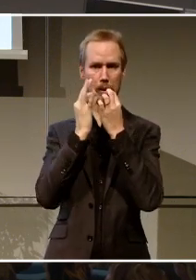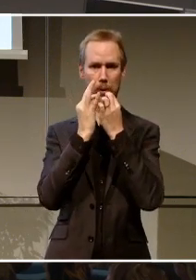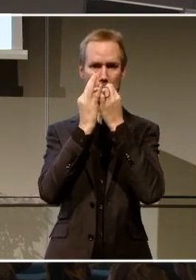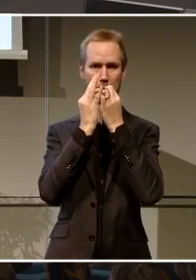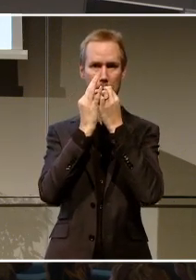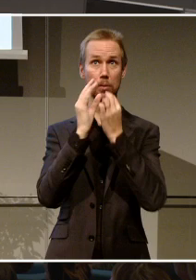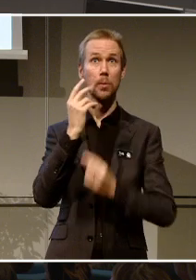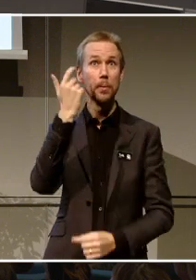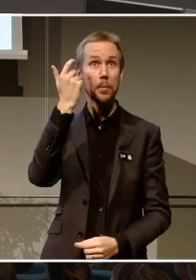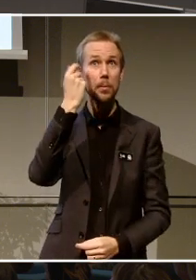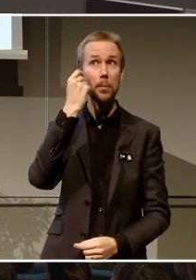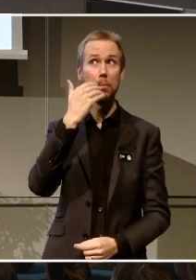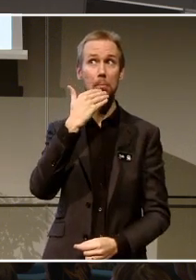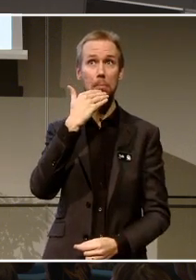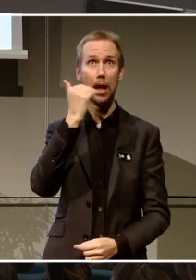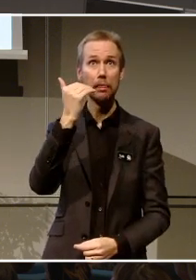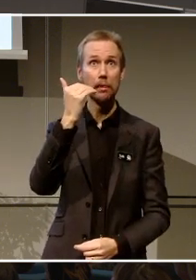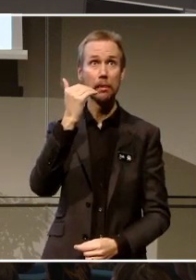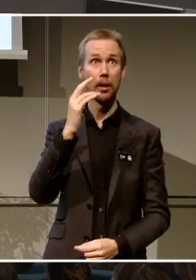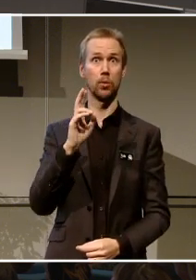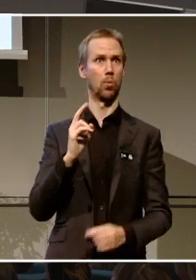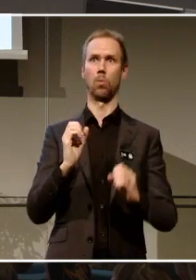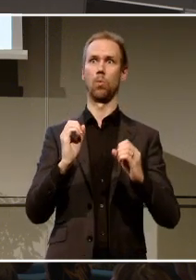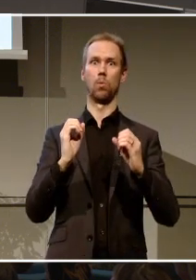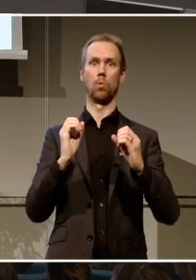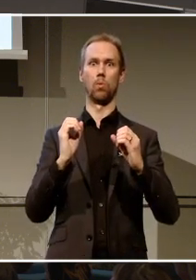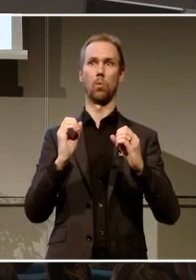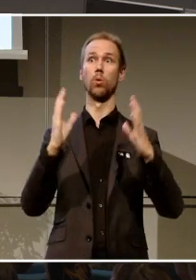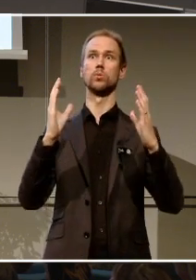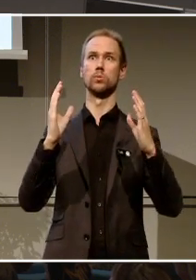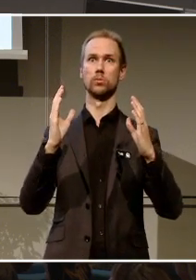Ja. Så.